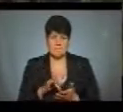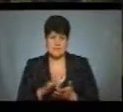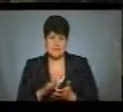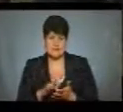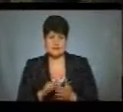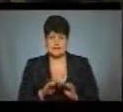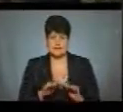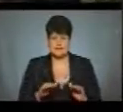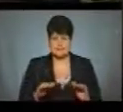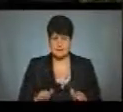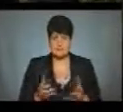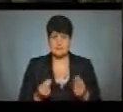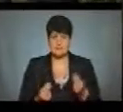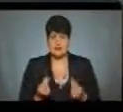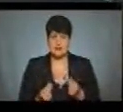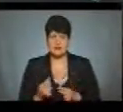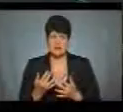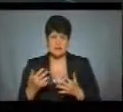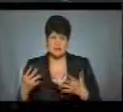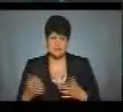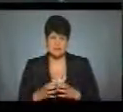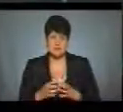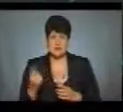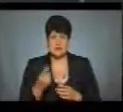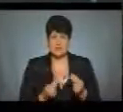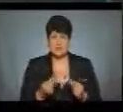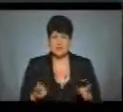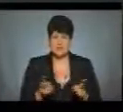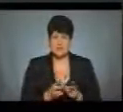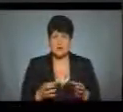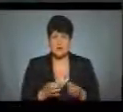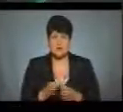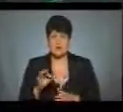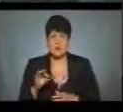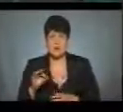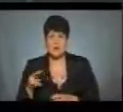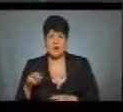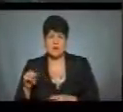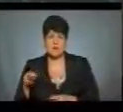зіграли 6 матчів по коловій системі. У першій грі зустрілися команди «Олімп» та «Серед».